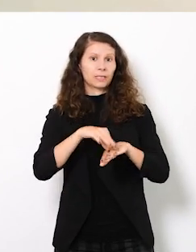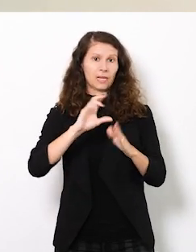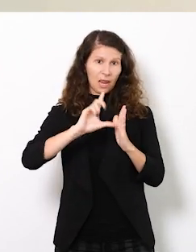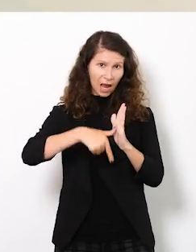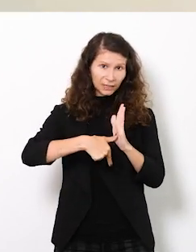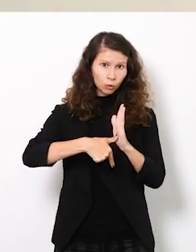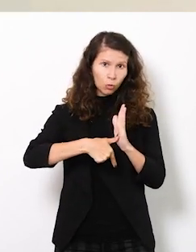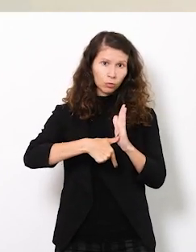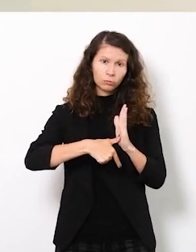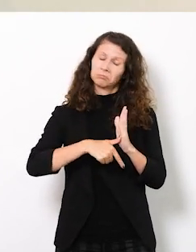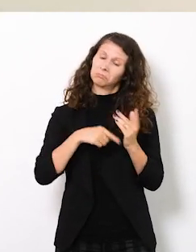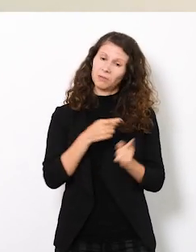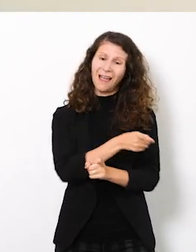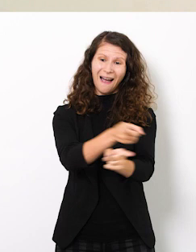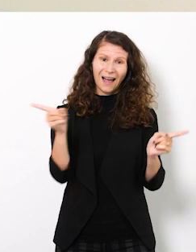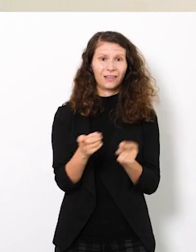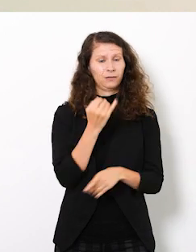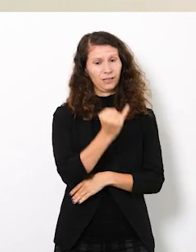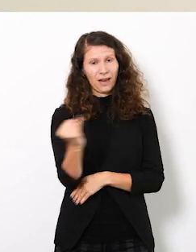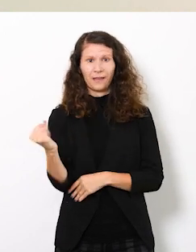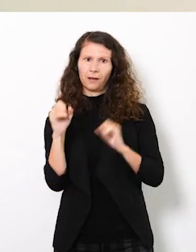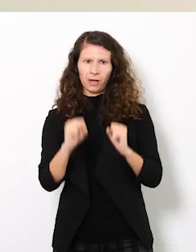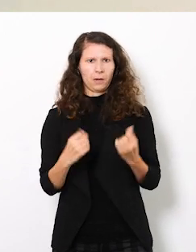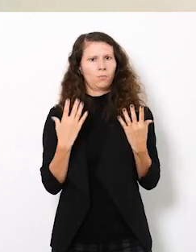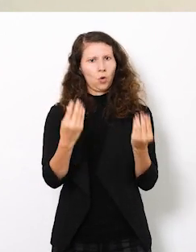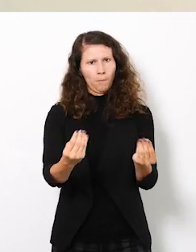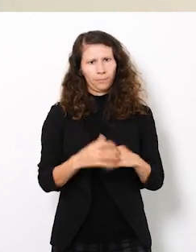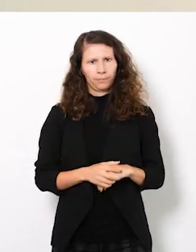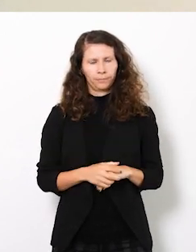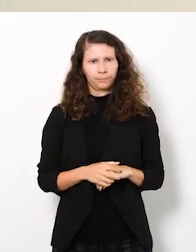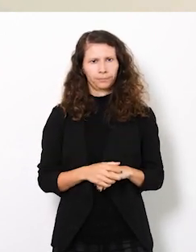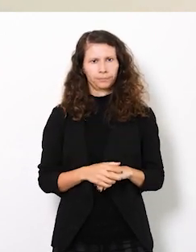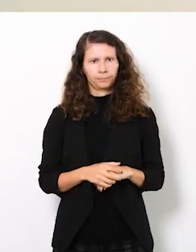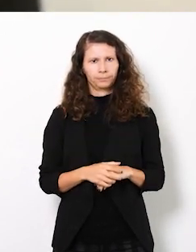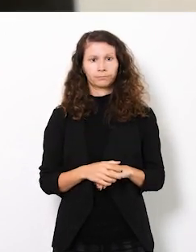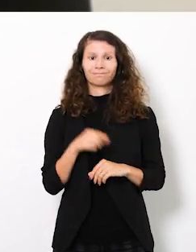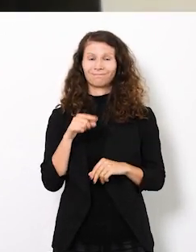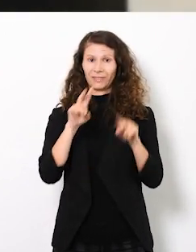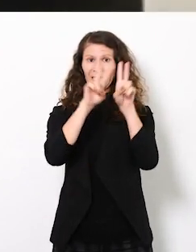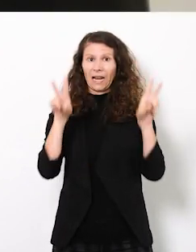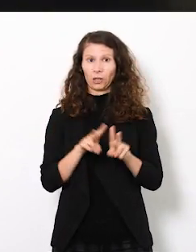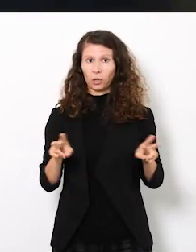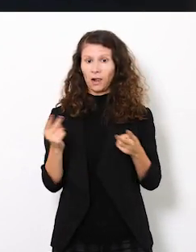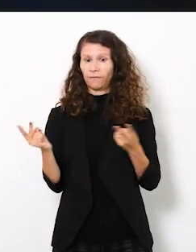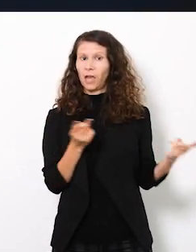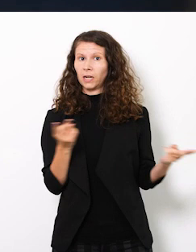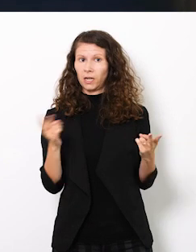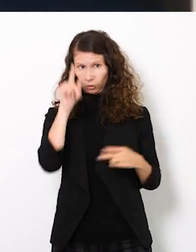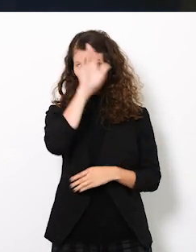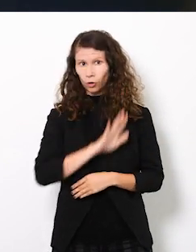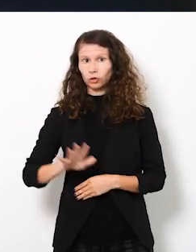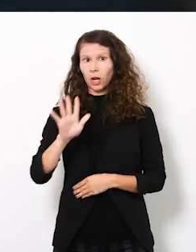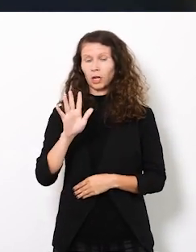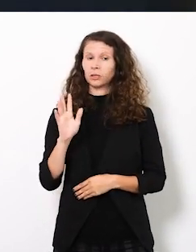Leistungen jedem zuteil werden können. Und da sind wir im internationalen Vergleich in